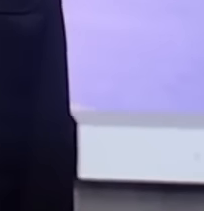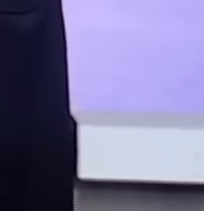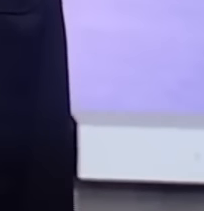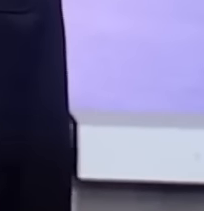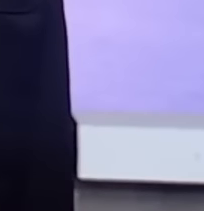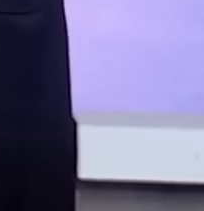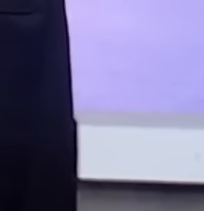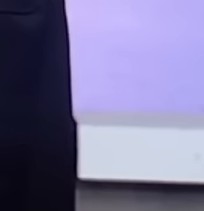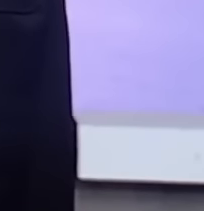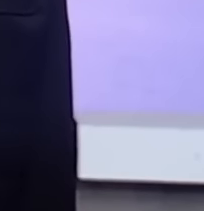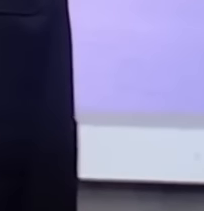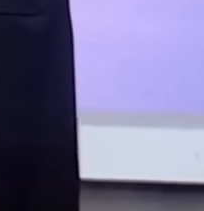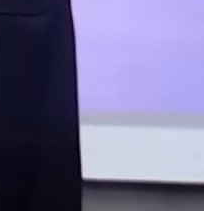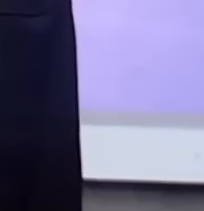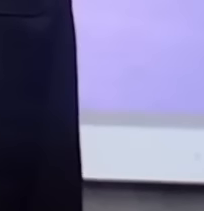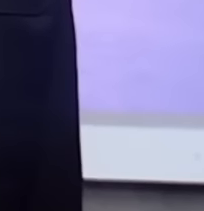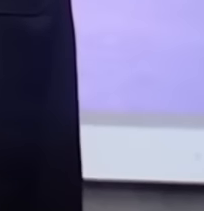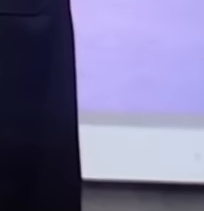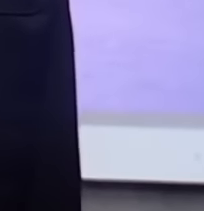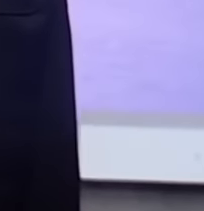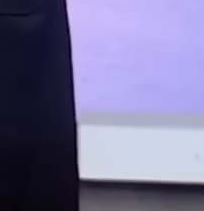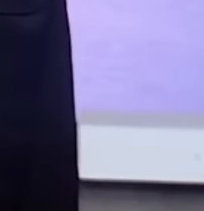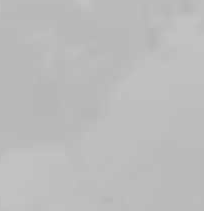sa www.gmanews.tv